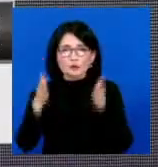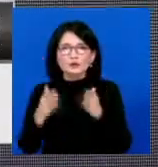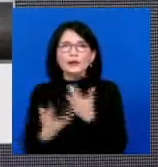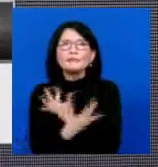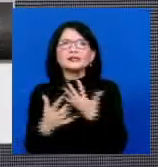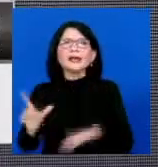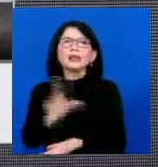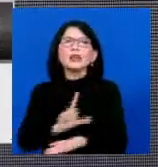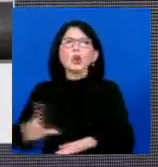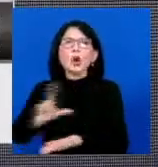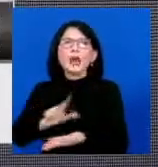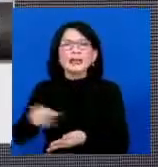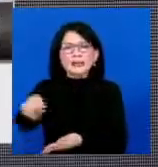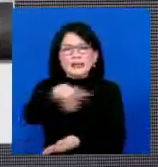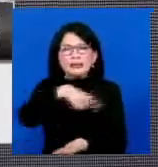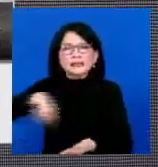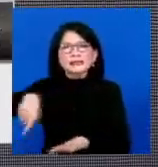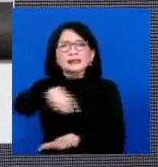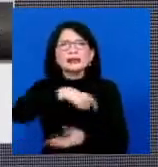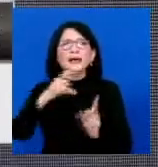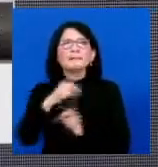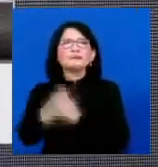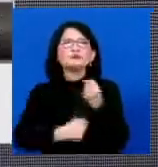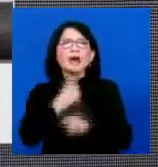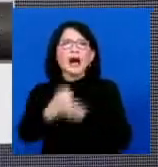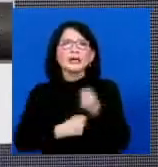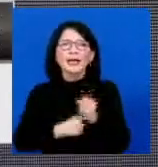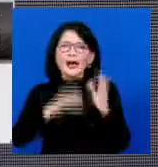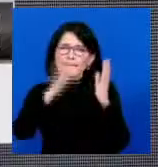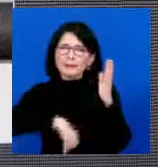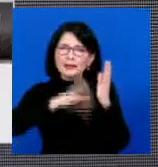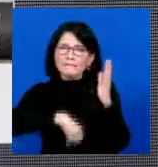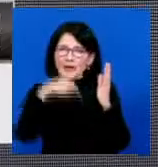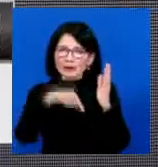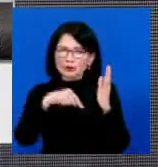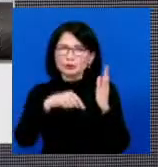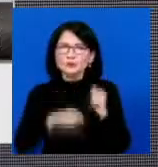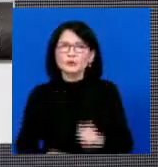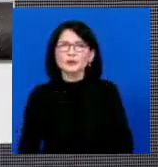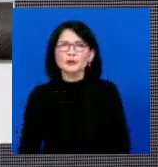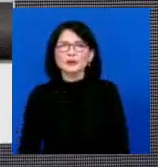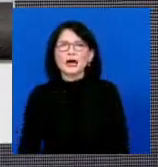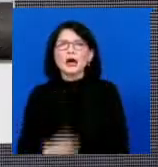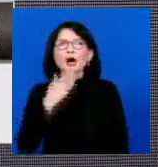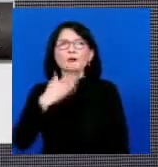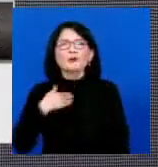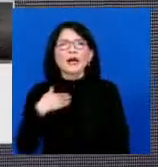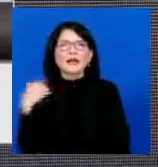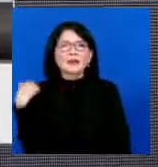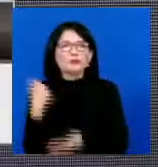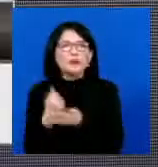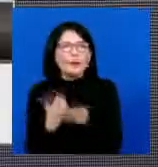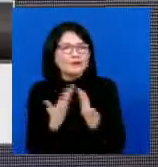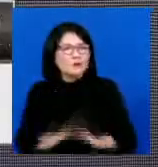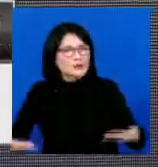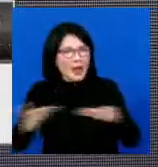lokal di sekitar perusahaan di mana pertambangan itu beroperasi di Dia memiliki tanggung jawab sosial